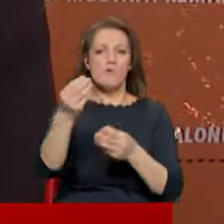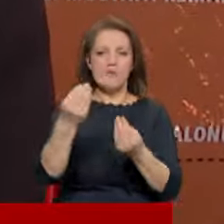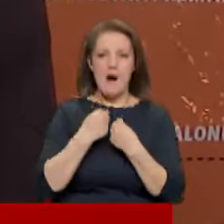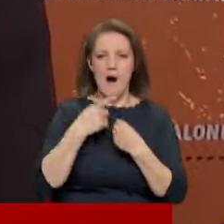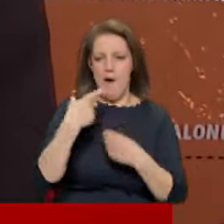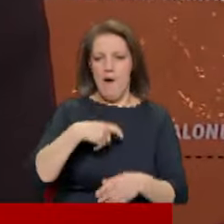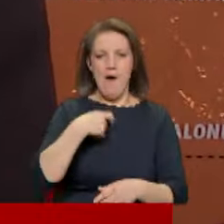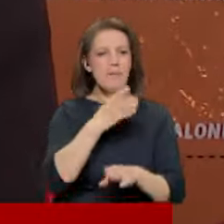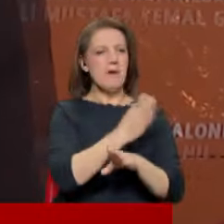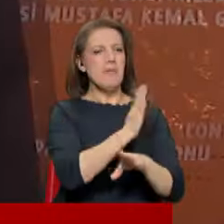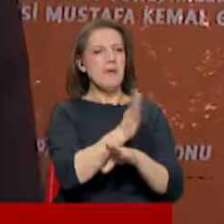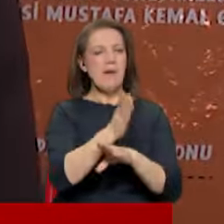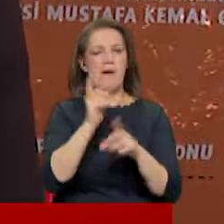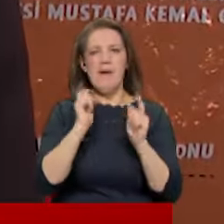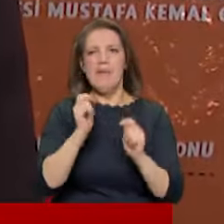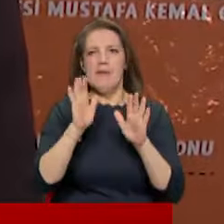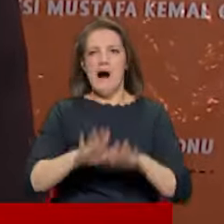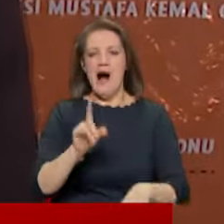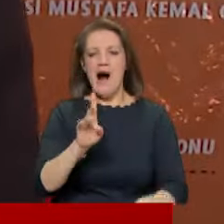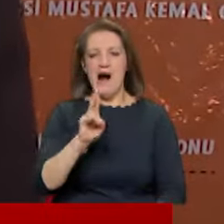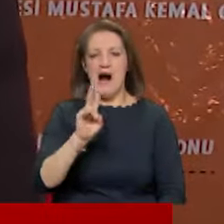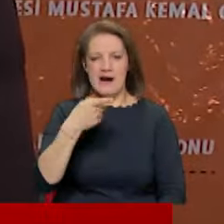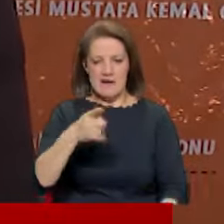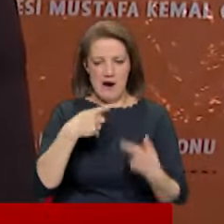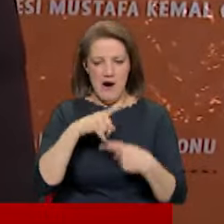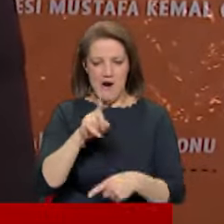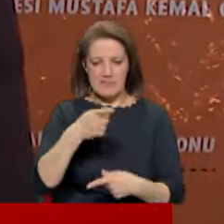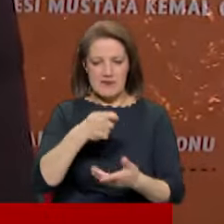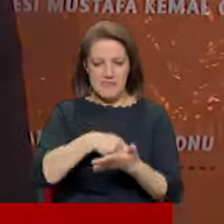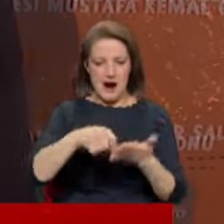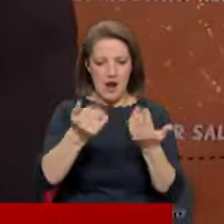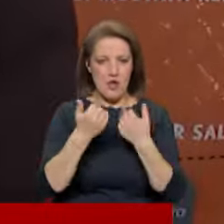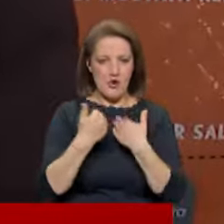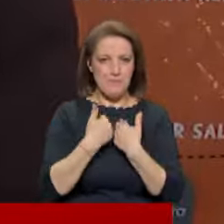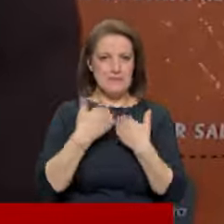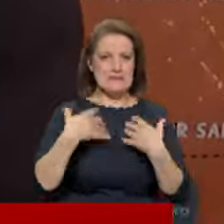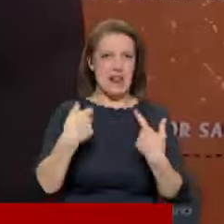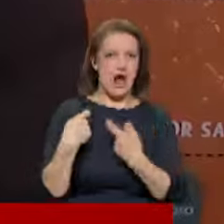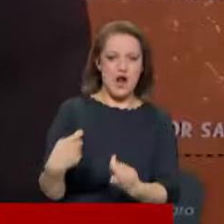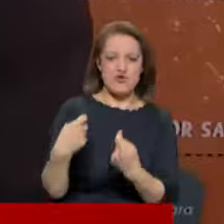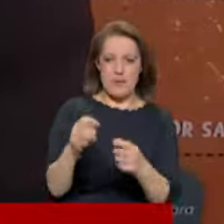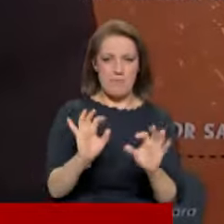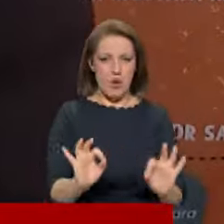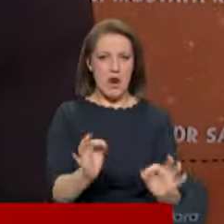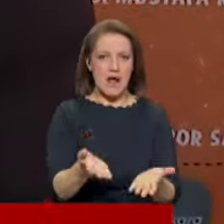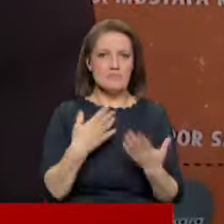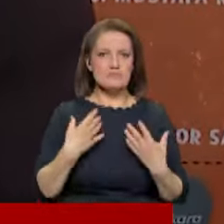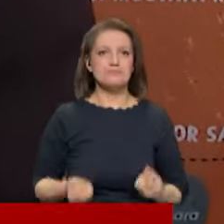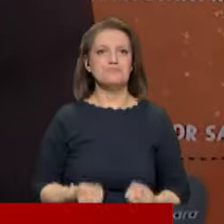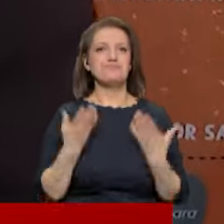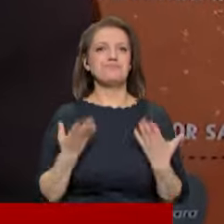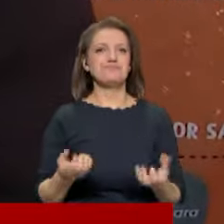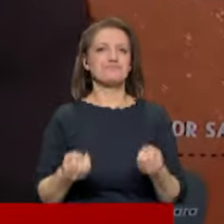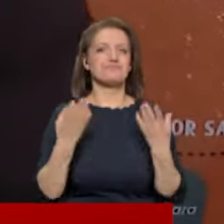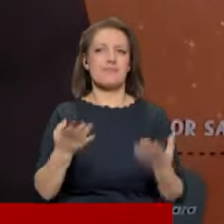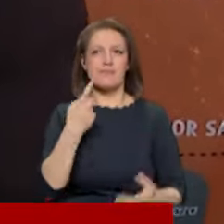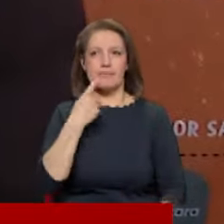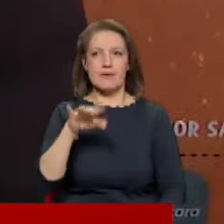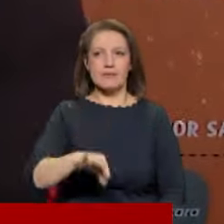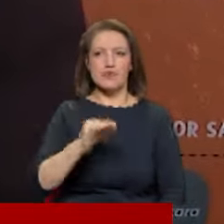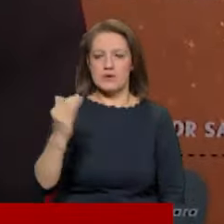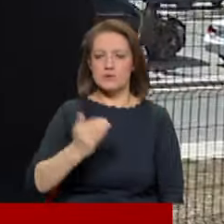sefer özellere gitmek zorunda kaldık. 15-20 bin liraya mal oldu. Ben 10 bin lira emekli maaşı alıyorum. Sağlık harcamaları da bu işin içine geliyor. Biz çıkamıyoruz aslında işin içine. Bakın ben